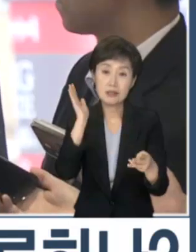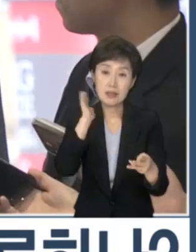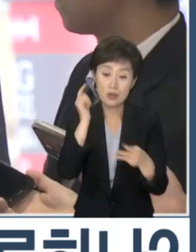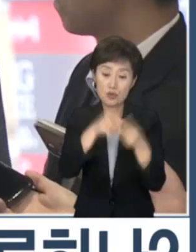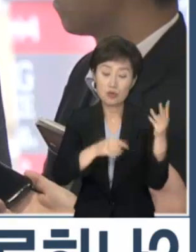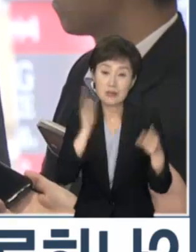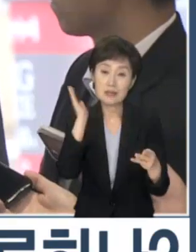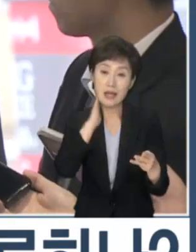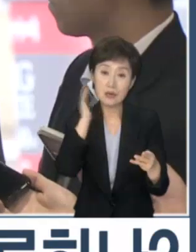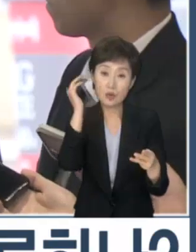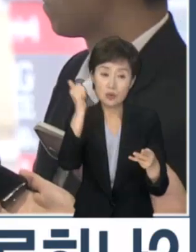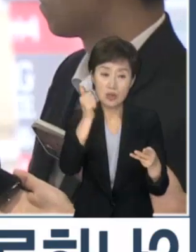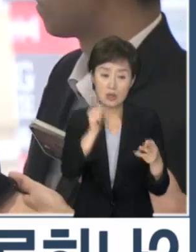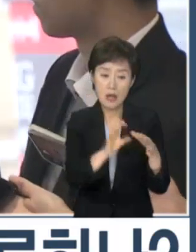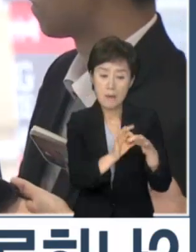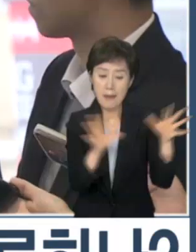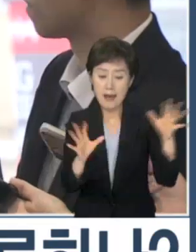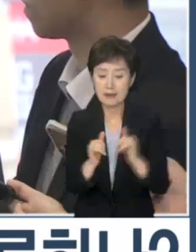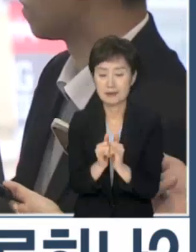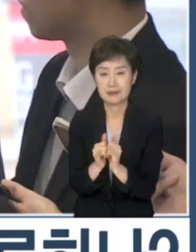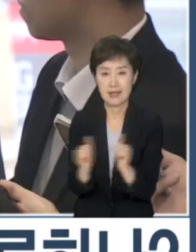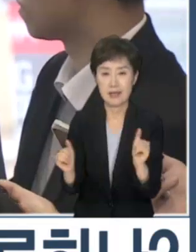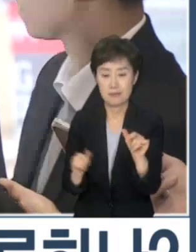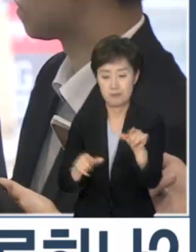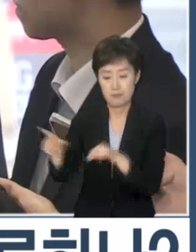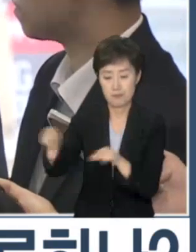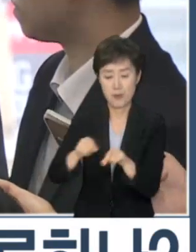또 뭐라 그럴까요? 또 여성, 이런 부분들에 대한